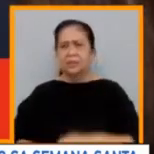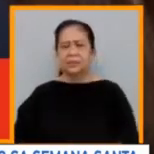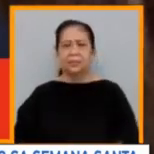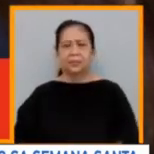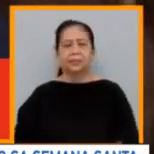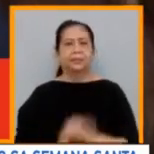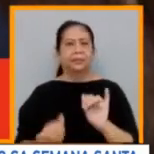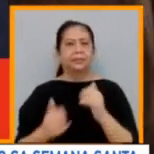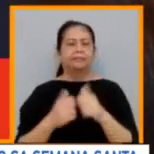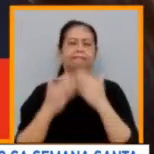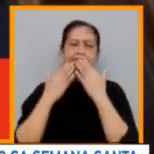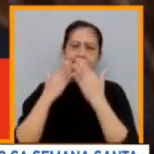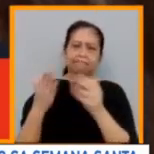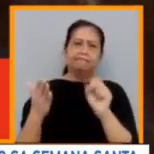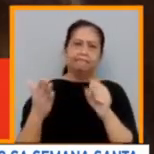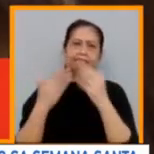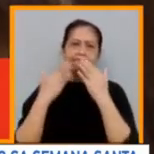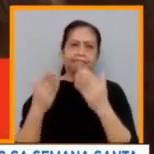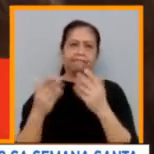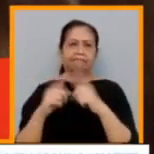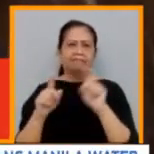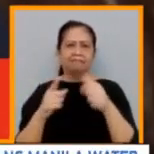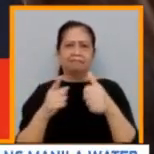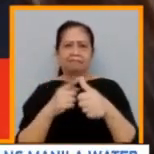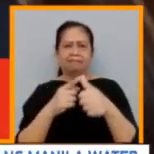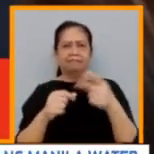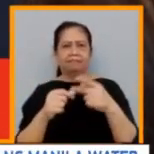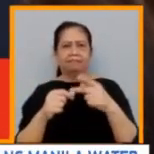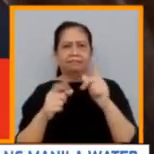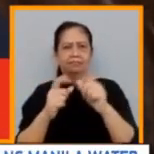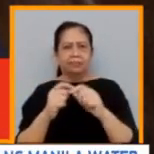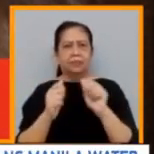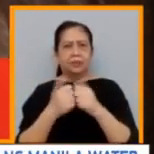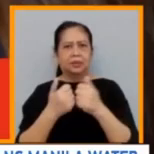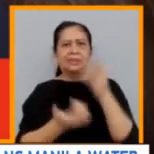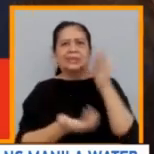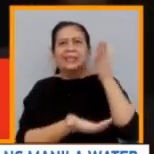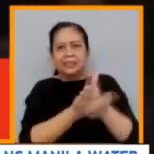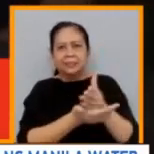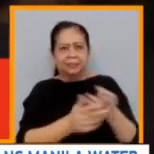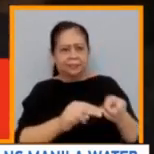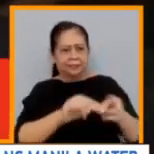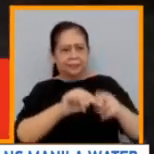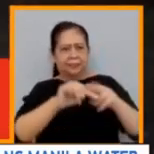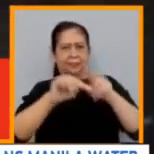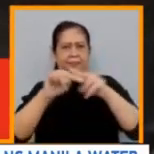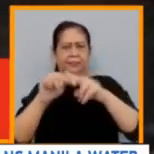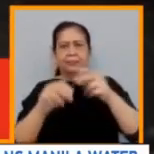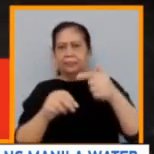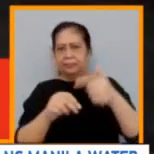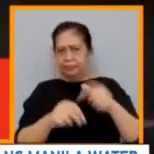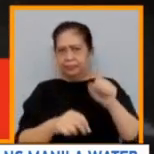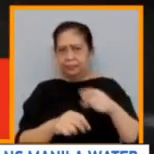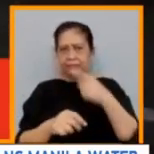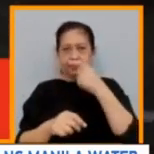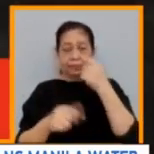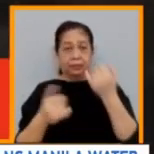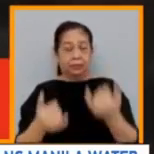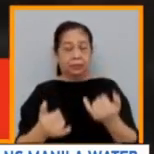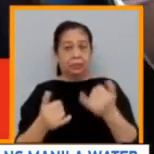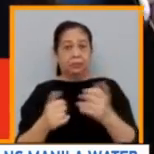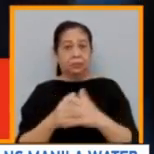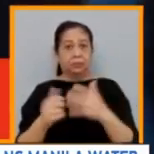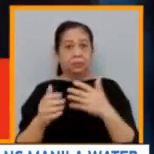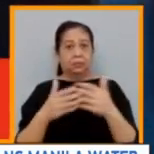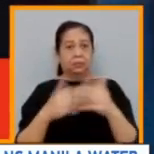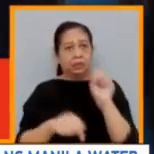siya, dapat daw unahing tugunan ang pagpigil sa pagtaas ng presyo ng petrolyo. Dahil ngayon, kahit kayod kalabaw na raw